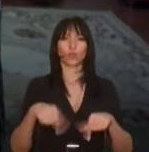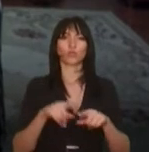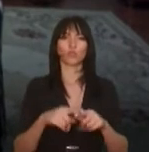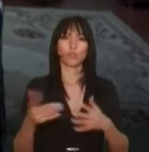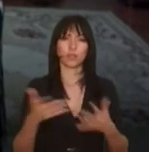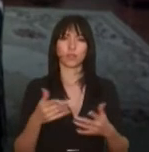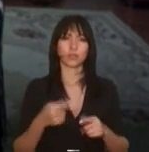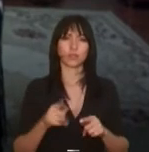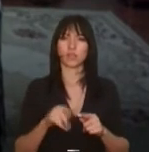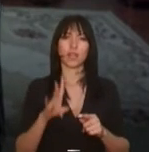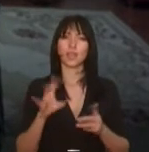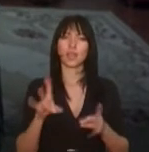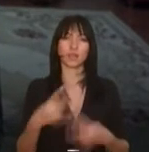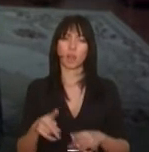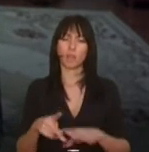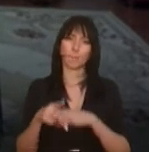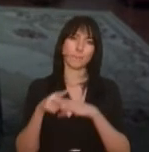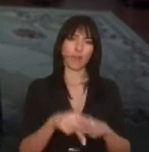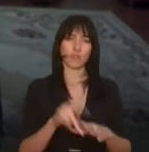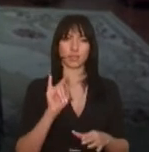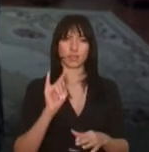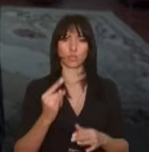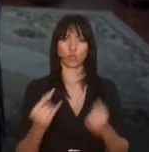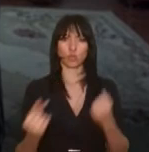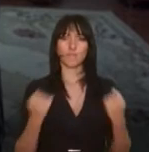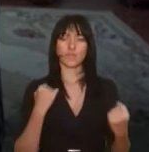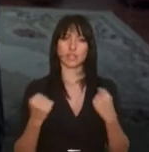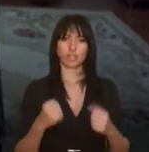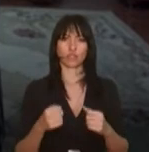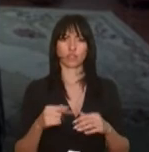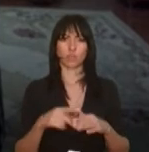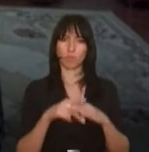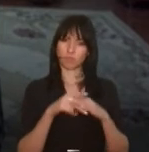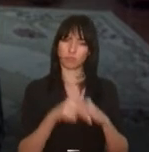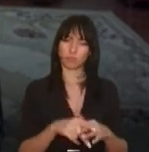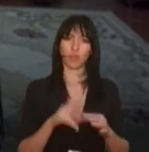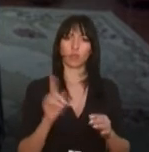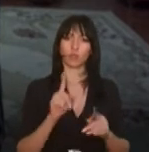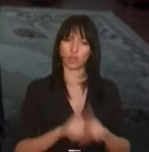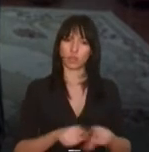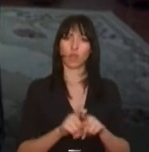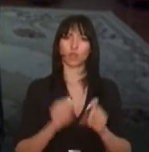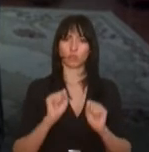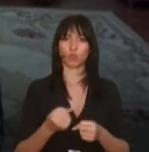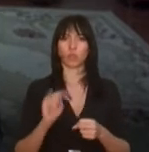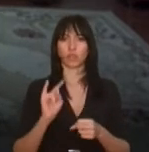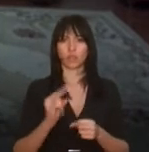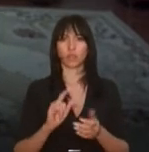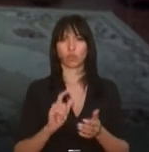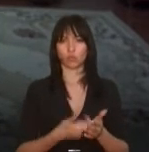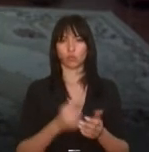не перевантажувати дитину фізичними вправами і не чекати, що кожна дитина стане олімпійським